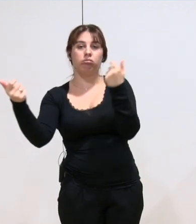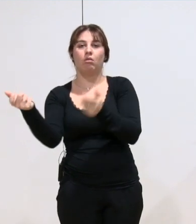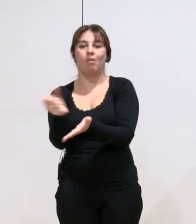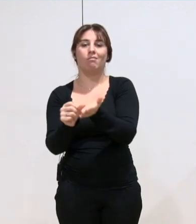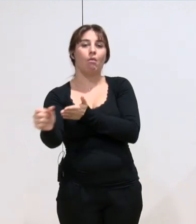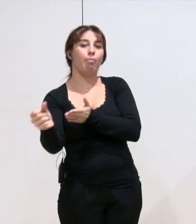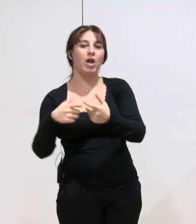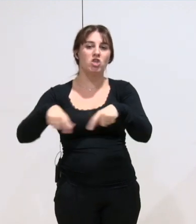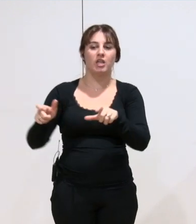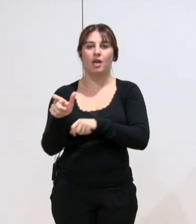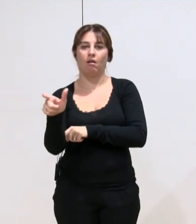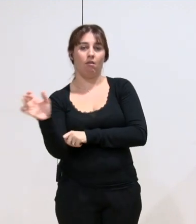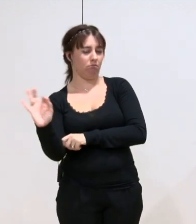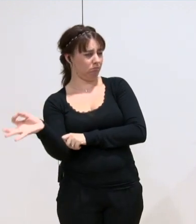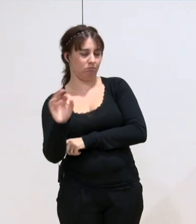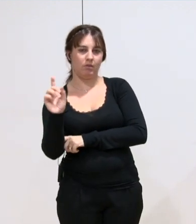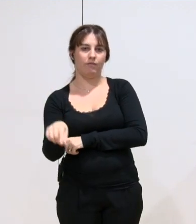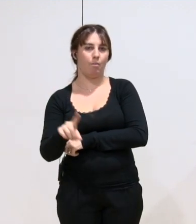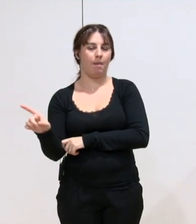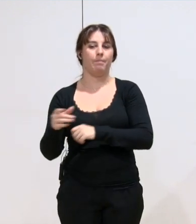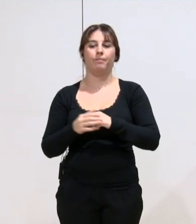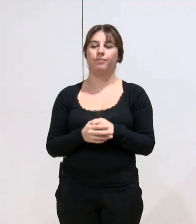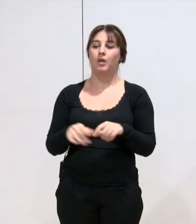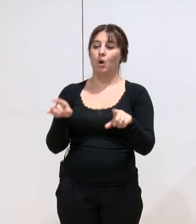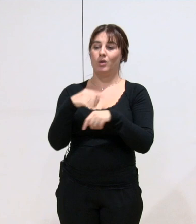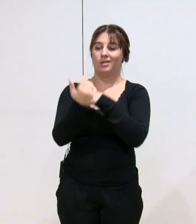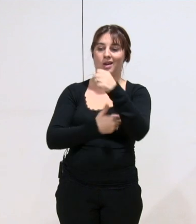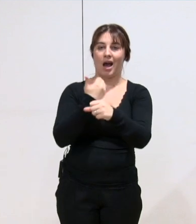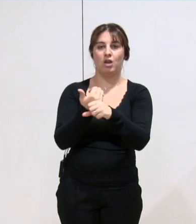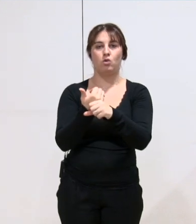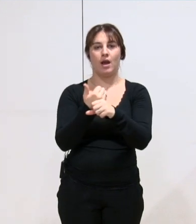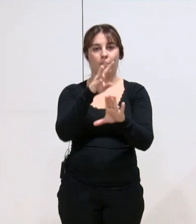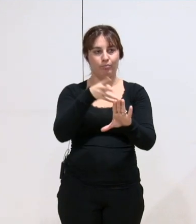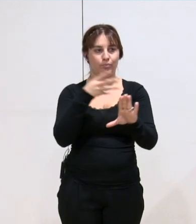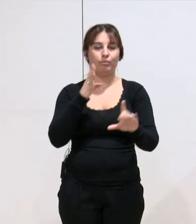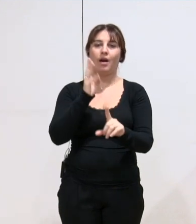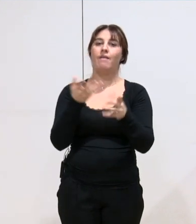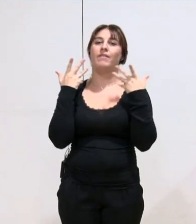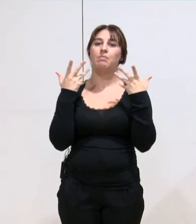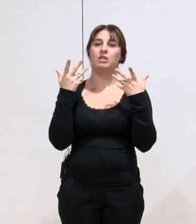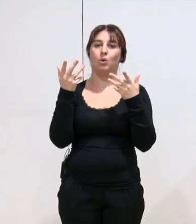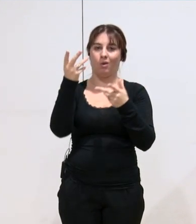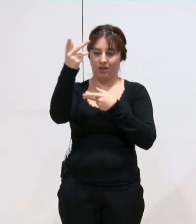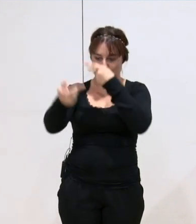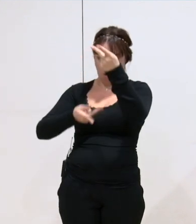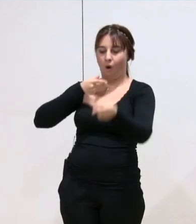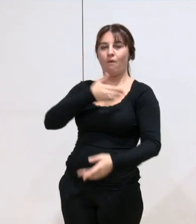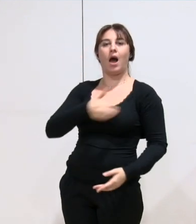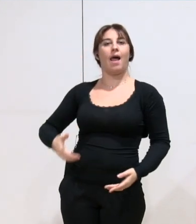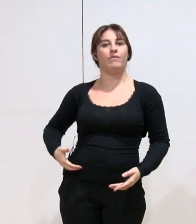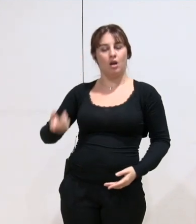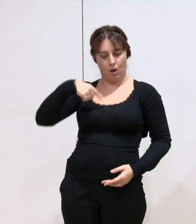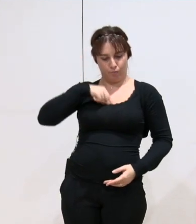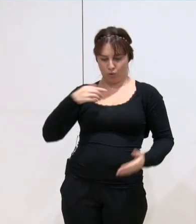qu'un récapitulatif annuel par structure des frais de mission des élus soit transmis à la ville pour qu'on puisse faire